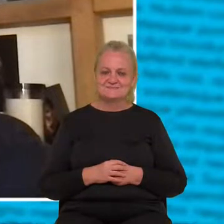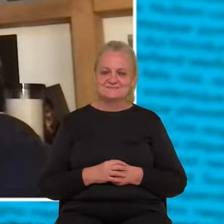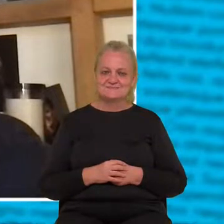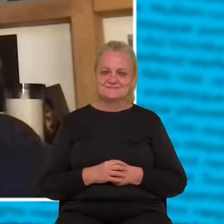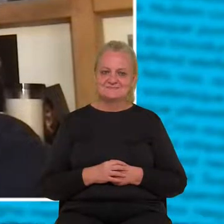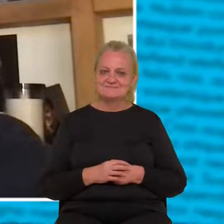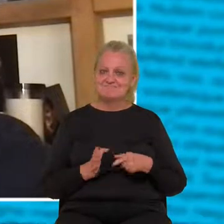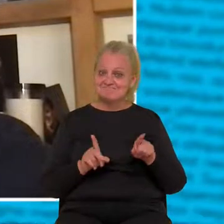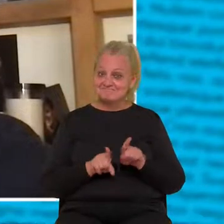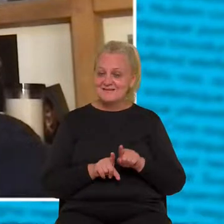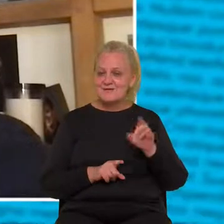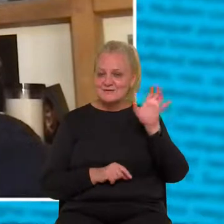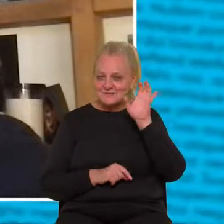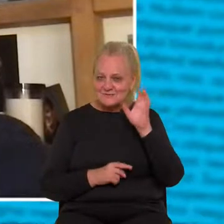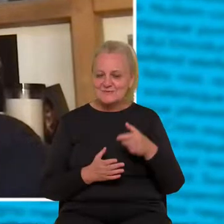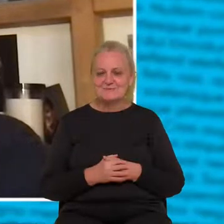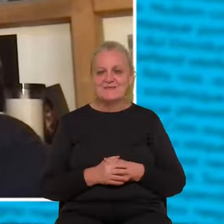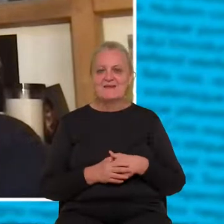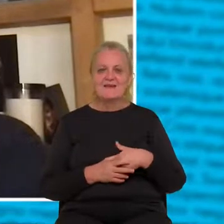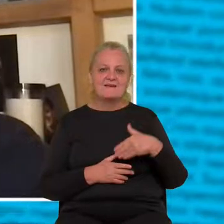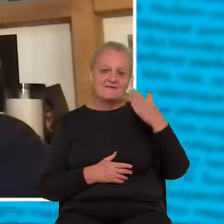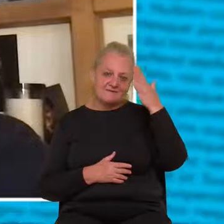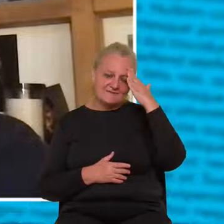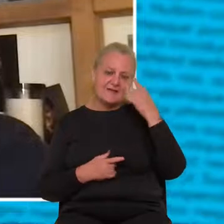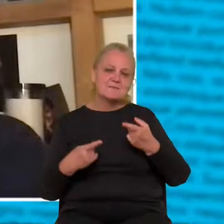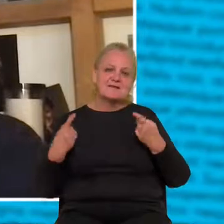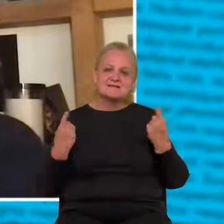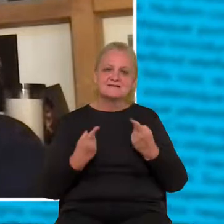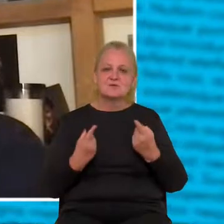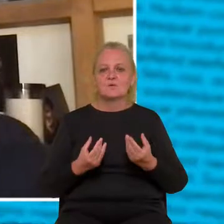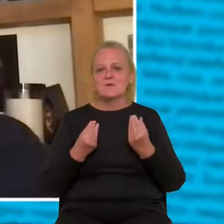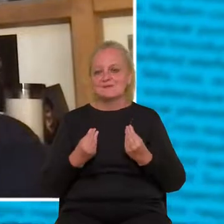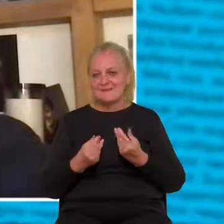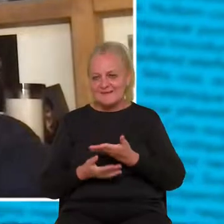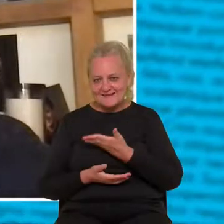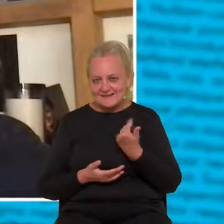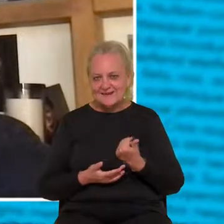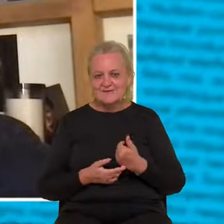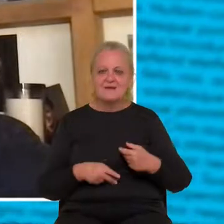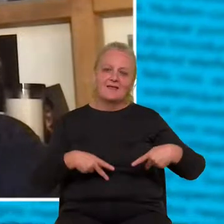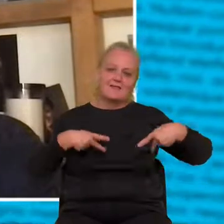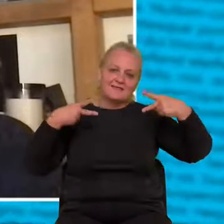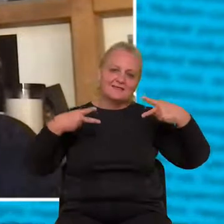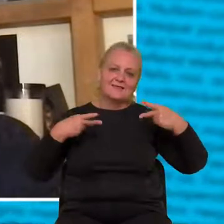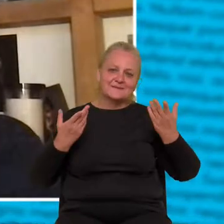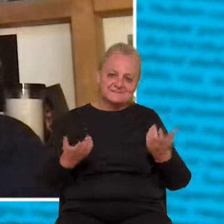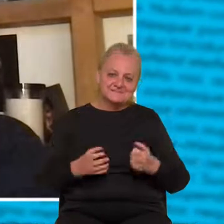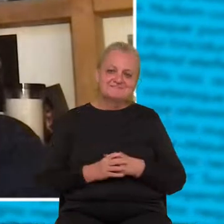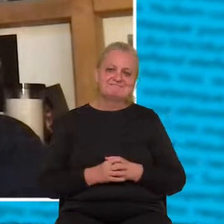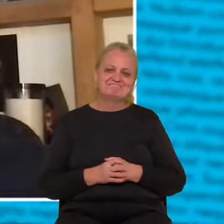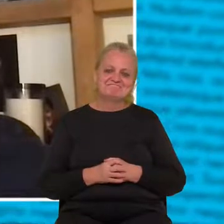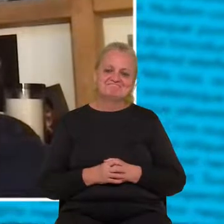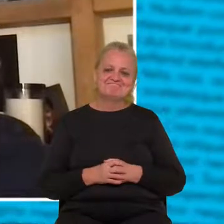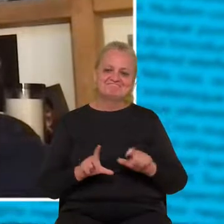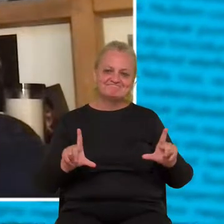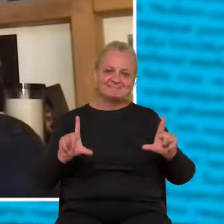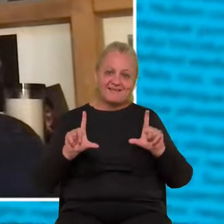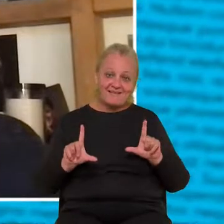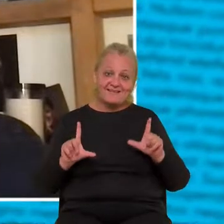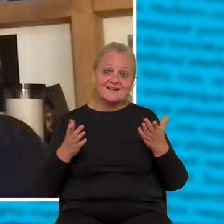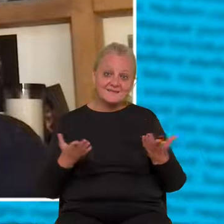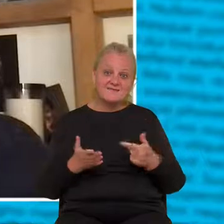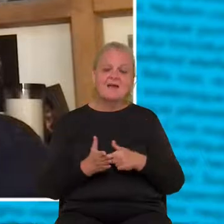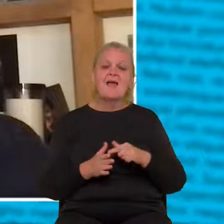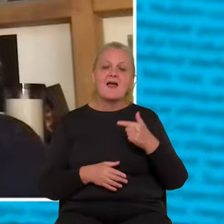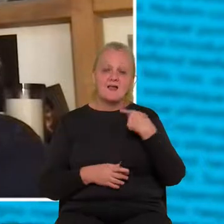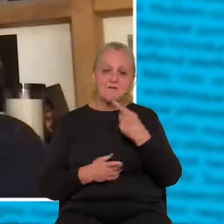za słuchanie mnie. Wiem, że nie jest to sytuacja idealna, łączenie się z wami poprzez ekran. Natomiast, jak już